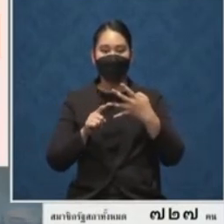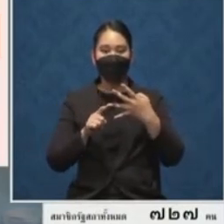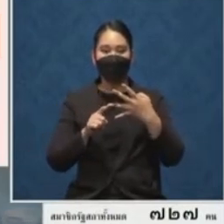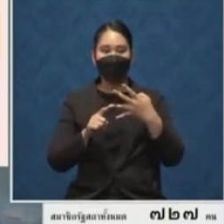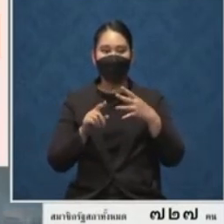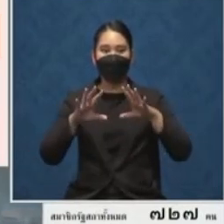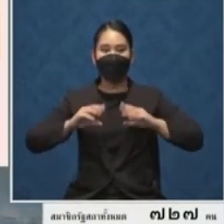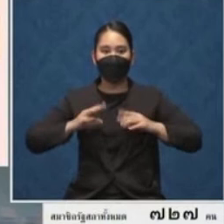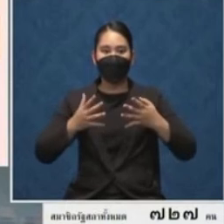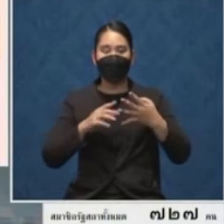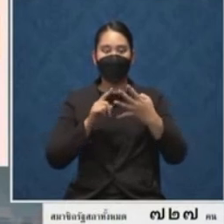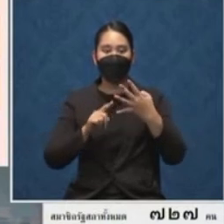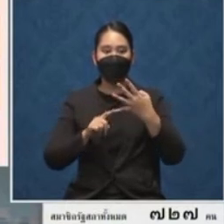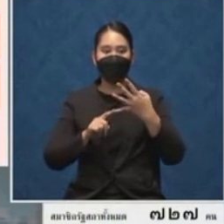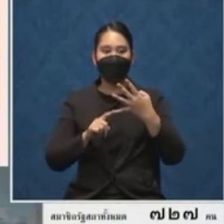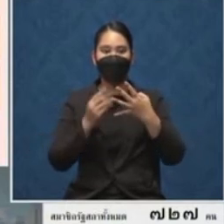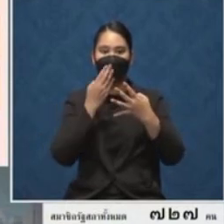ออกเสียง